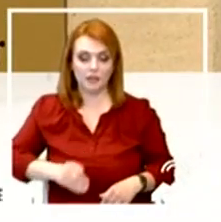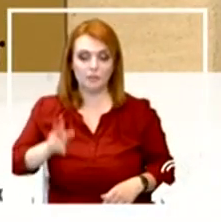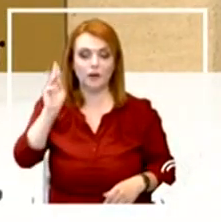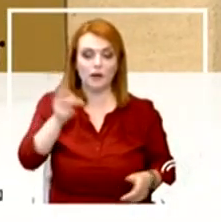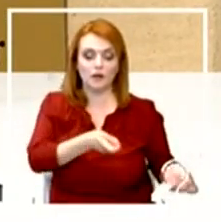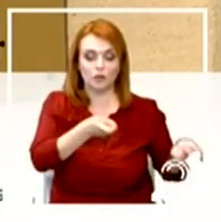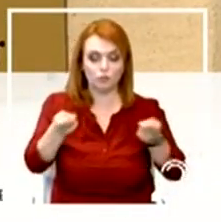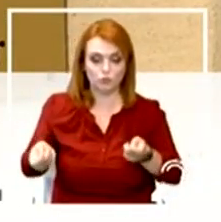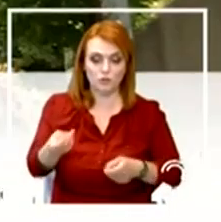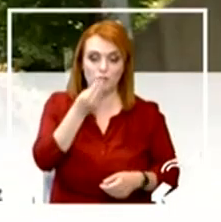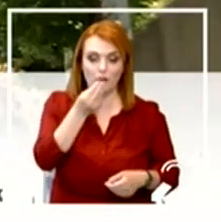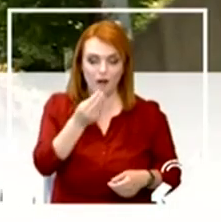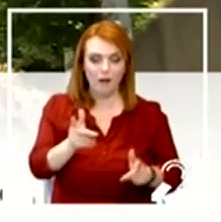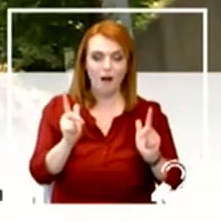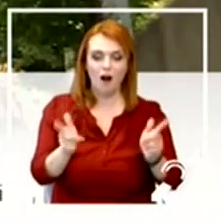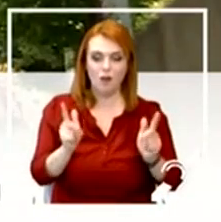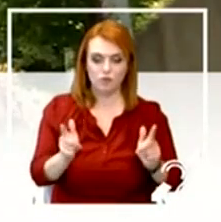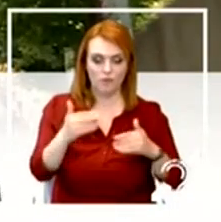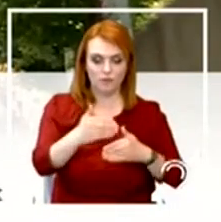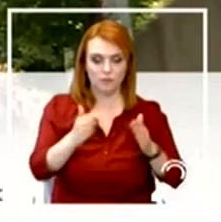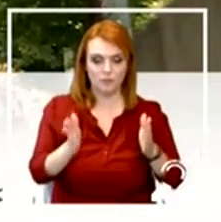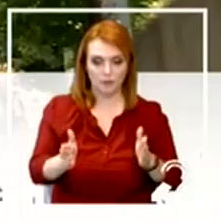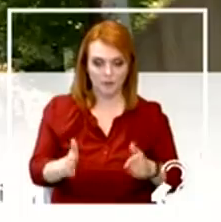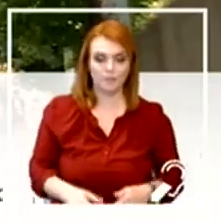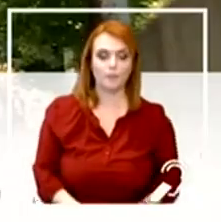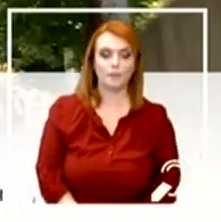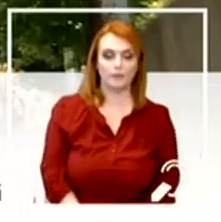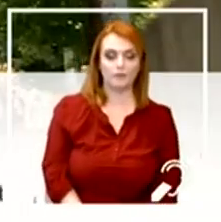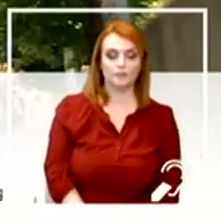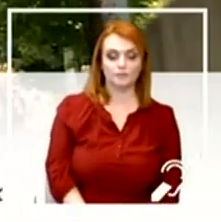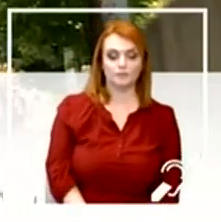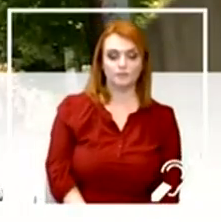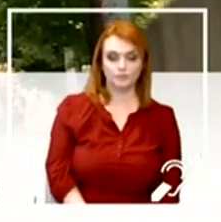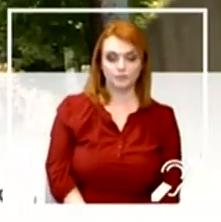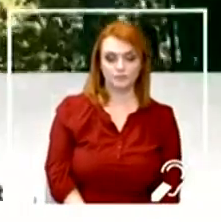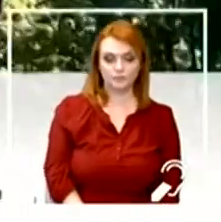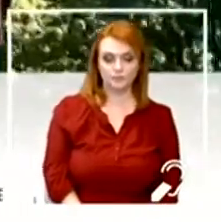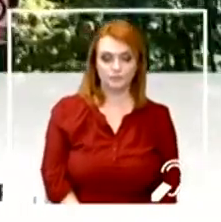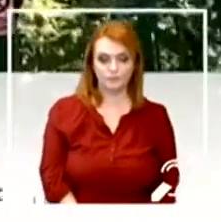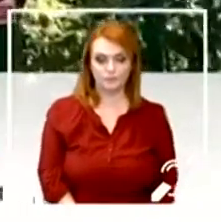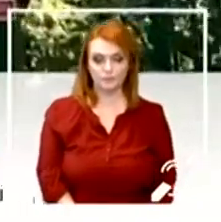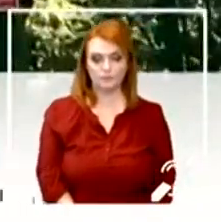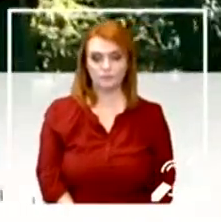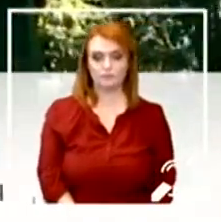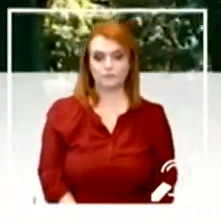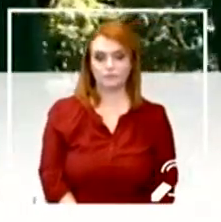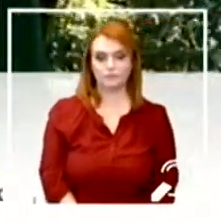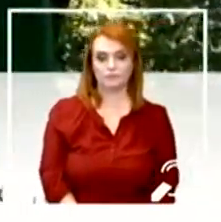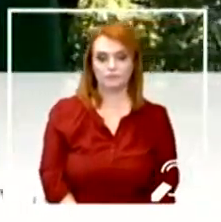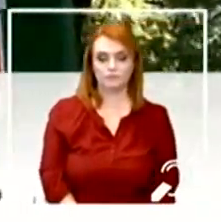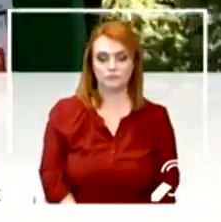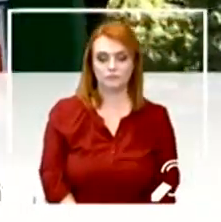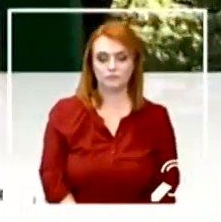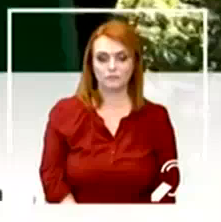de catering. ANSA a deschis o anchetă în acest caz și atât administrația centrului cât și firme de catering au fost sancționate.